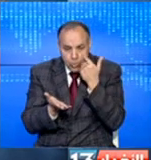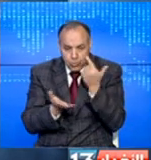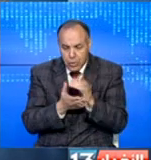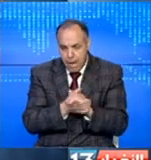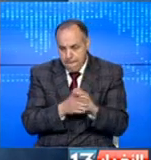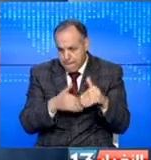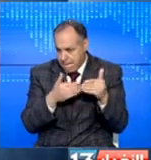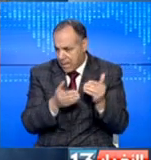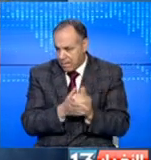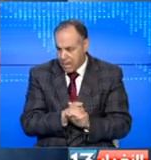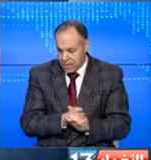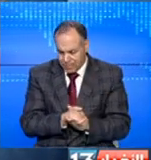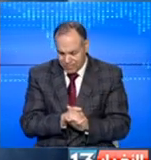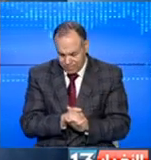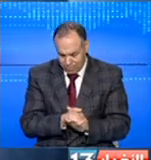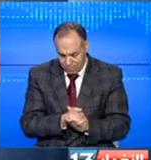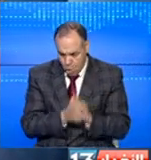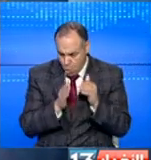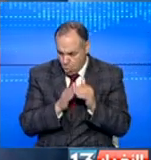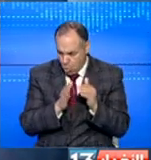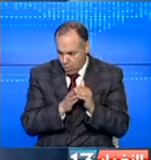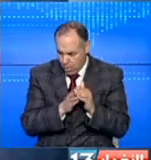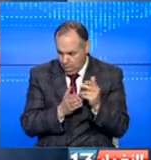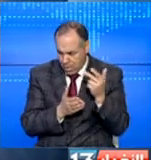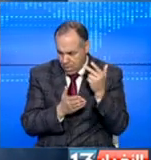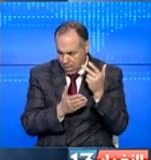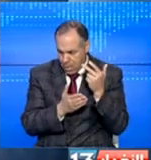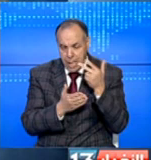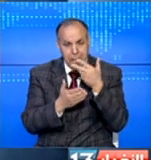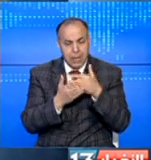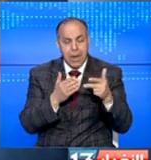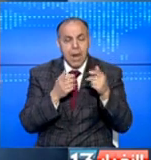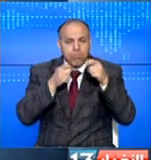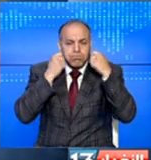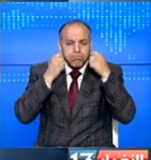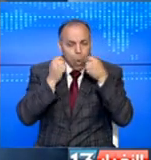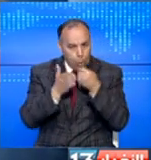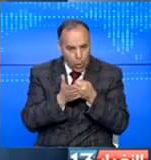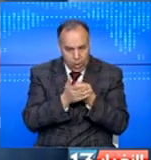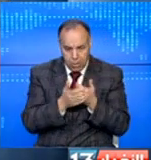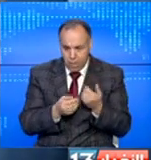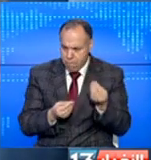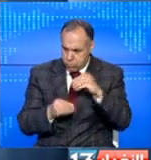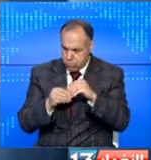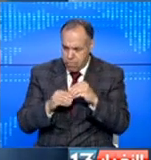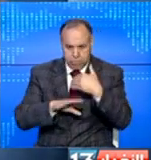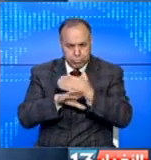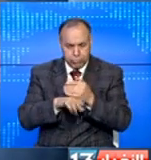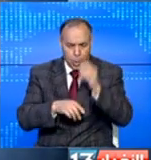كمامات. الان طلبنا حوالي 3000 كمامه، ان شاء الله نامل ان نجمع الاموال ونوزعها